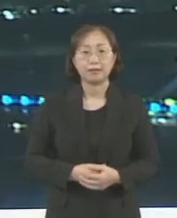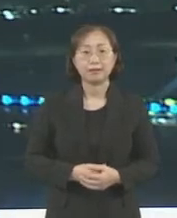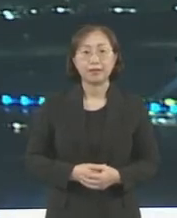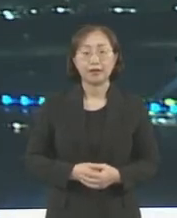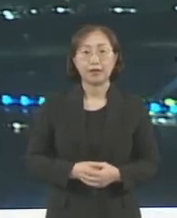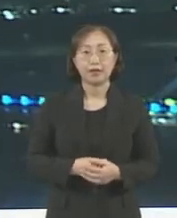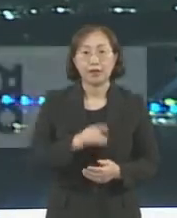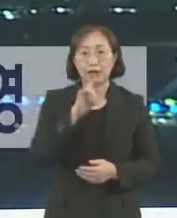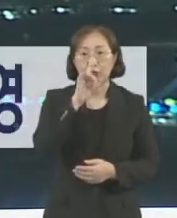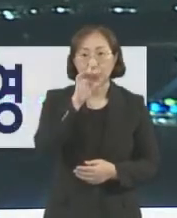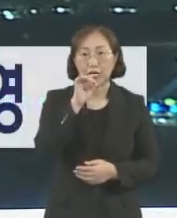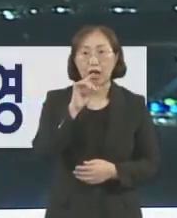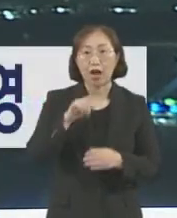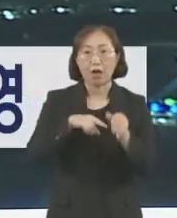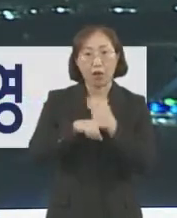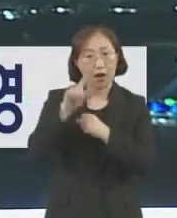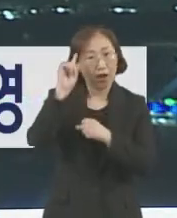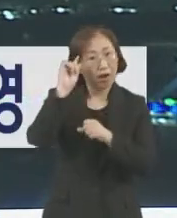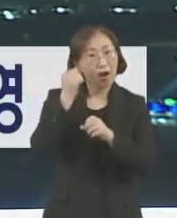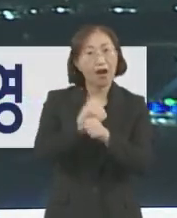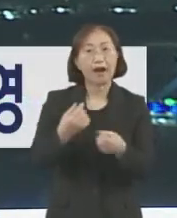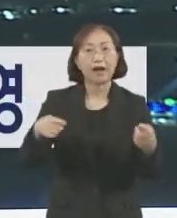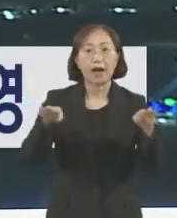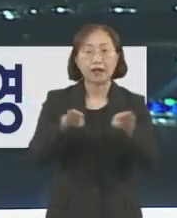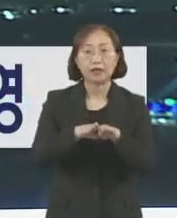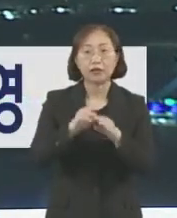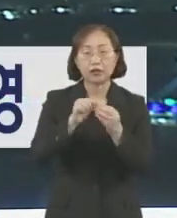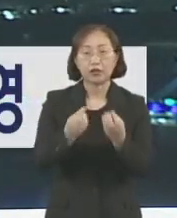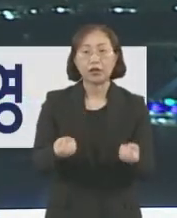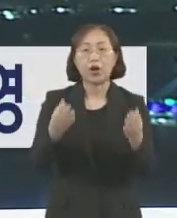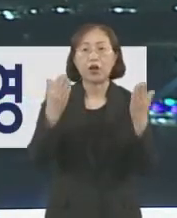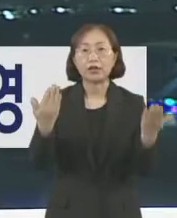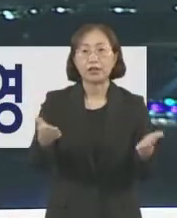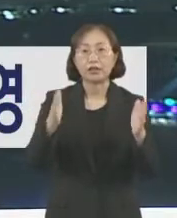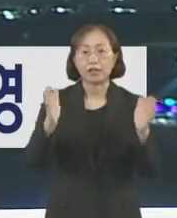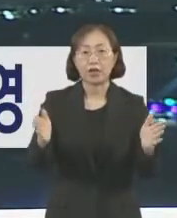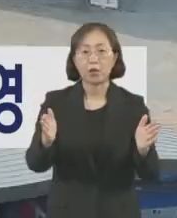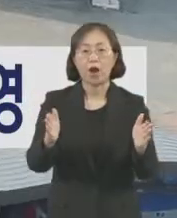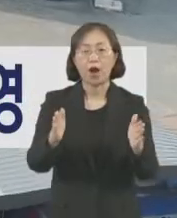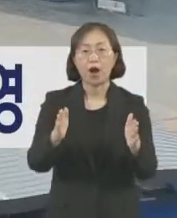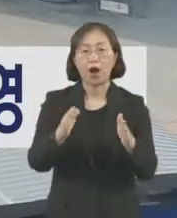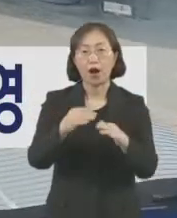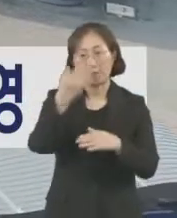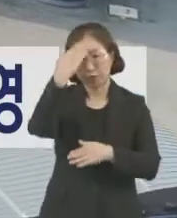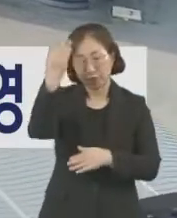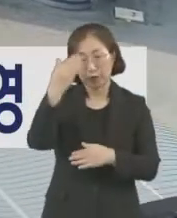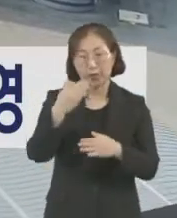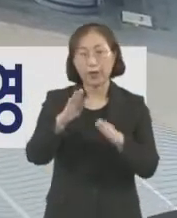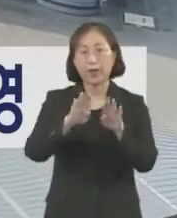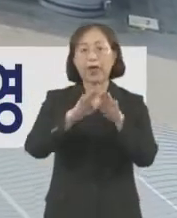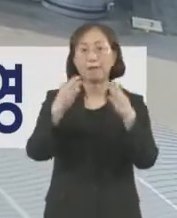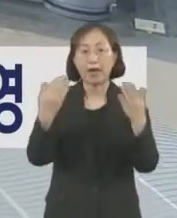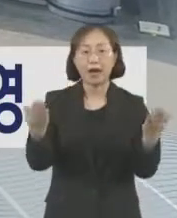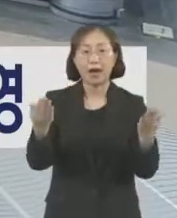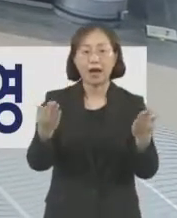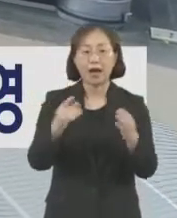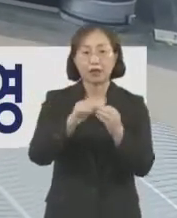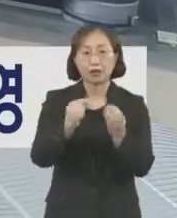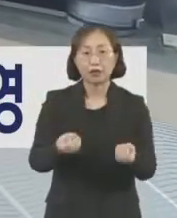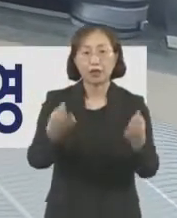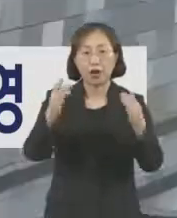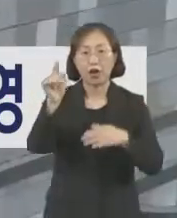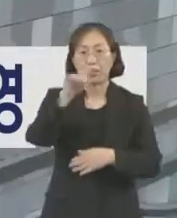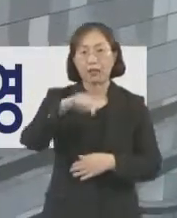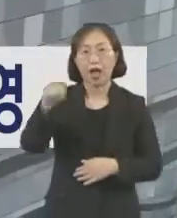국립중앙과학관 은 오는 10일 추석 당일을 제외한 추석 연휴 기간에 전시관을 무료로 개방하기로 하고 추 석 달